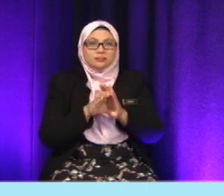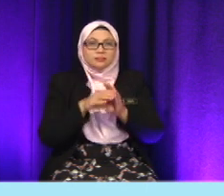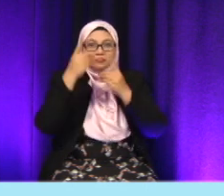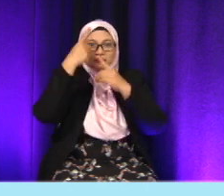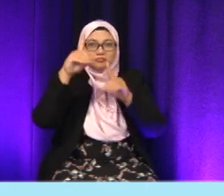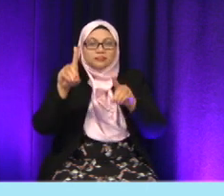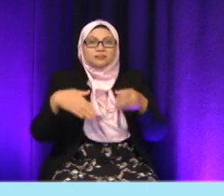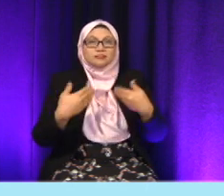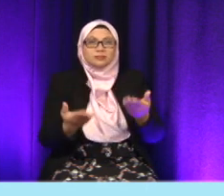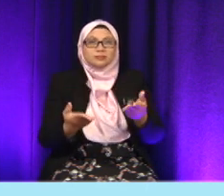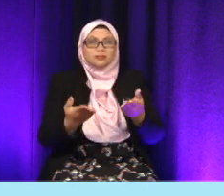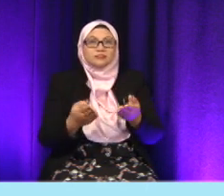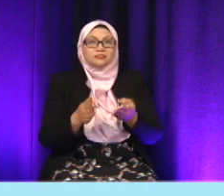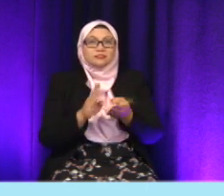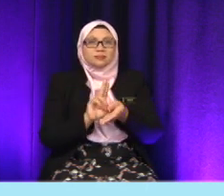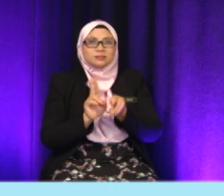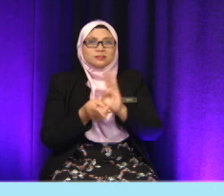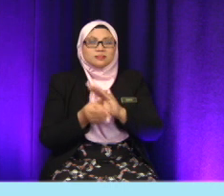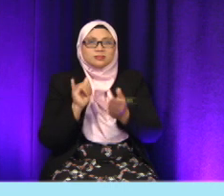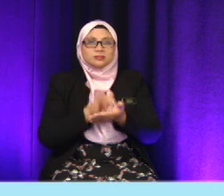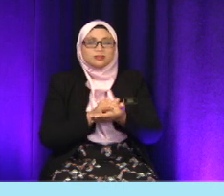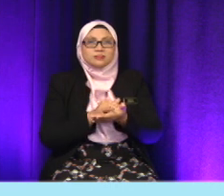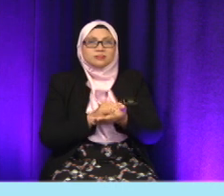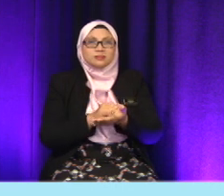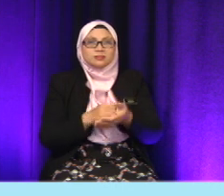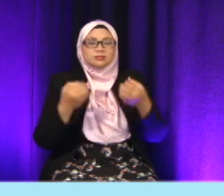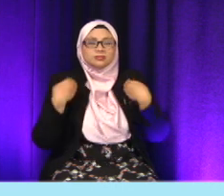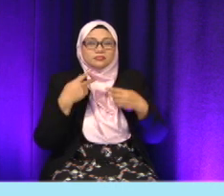kiwi dekat sini menyimpan input daripada pengguna